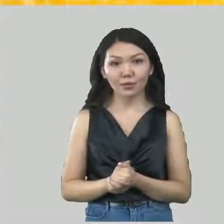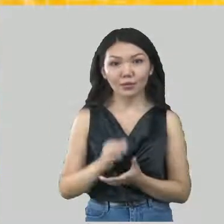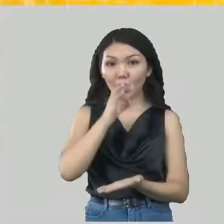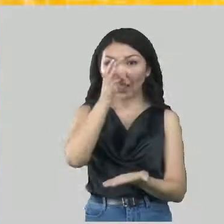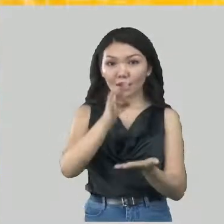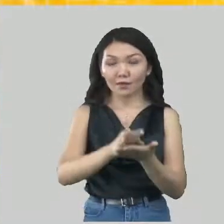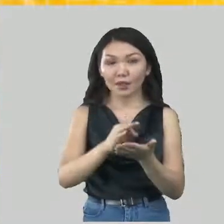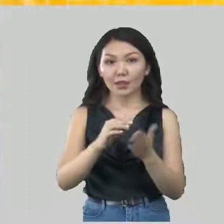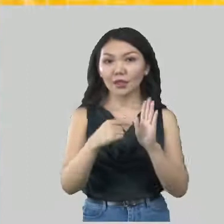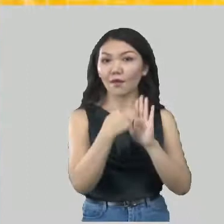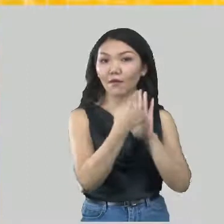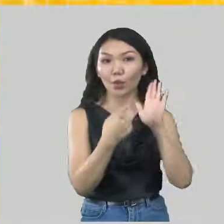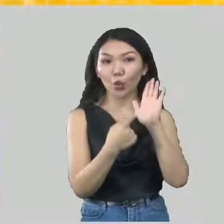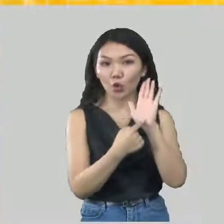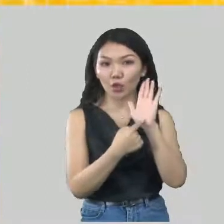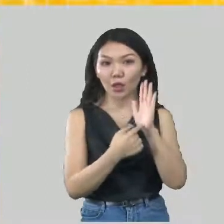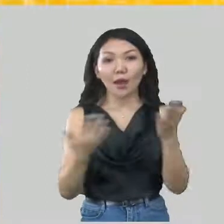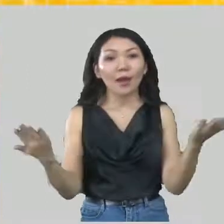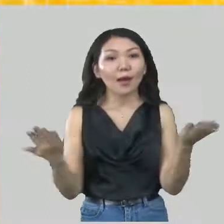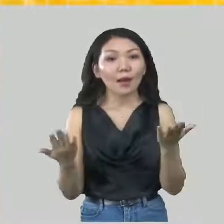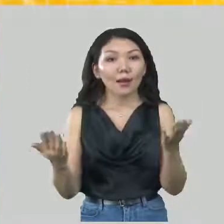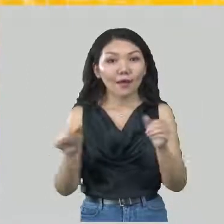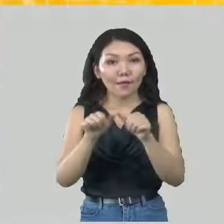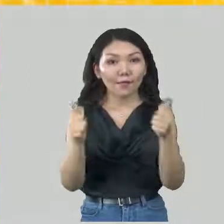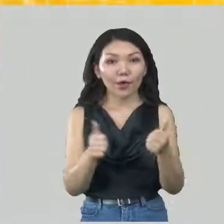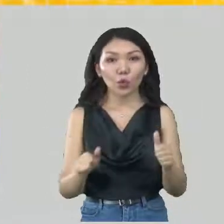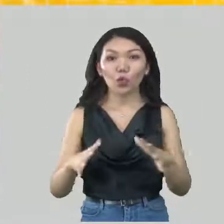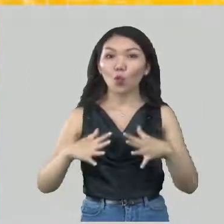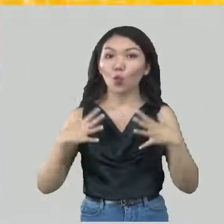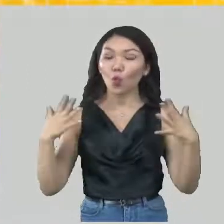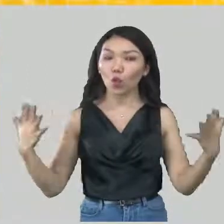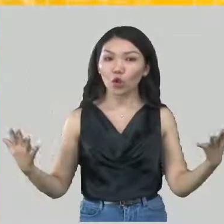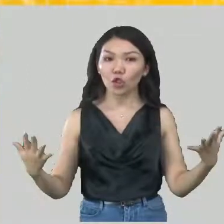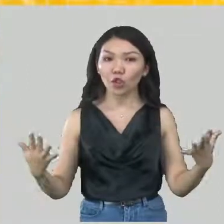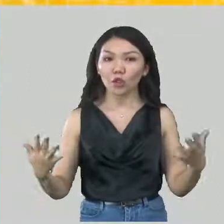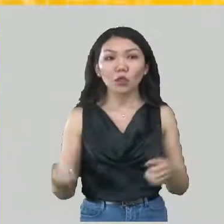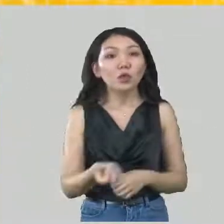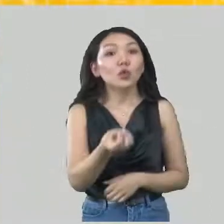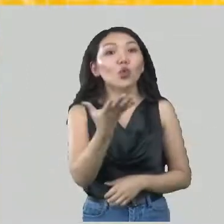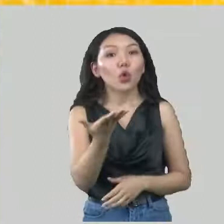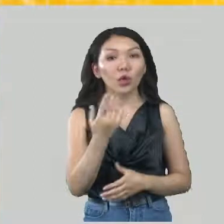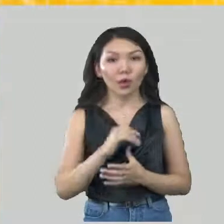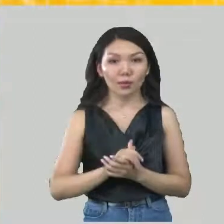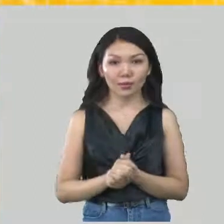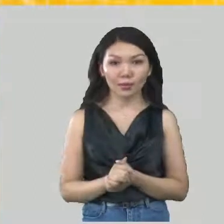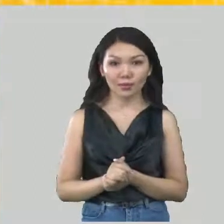Ответьте на вопрос, каких фигур больше и на сколько?